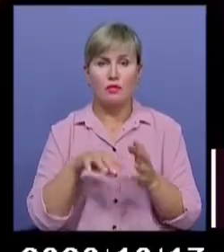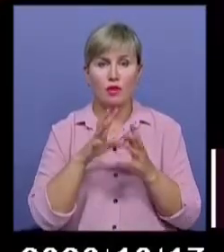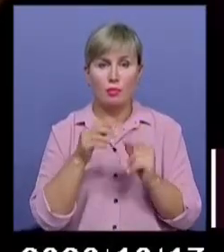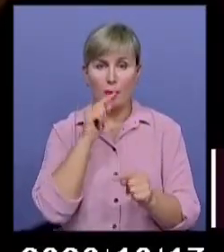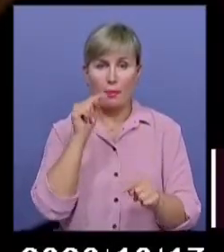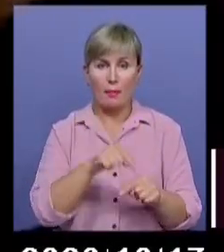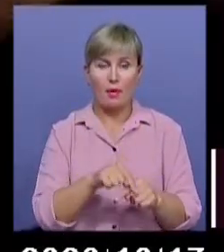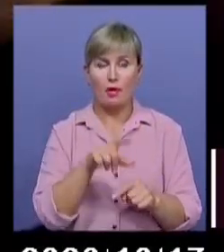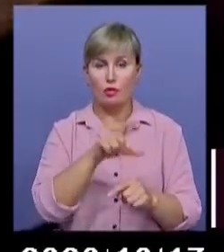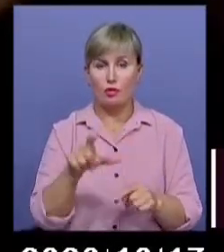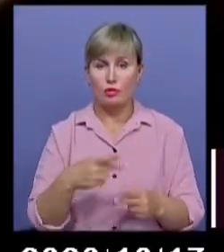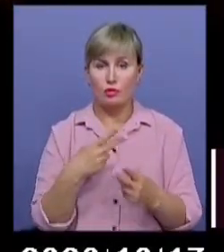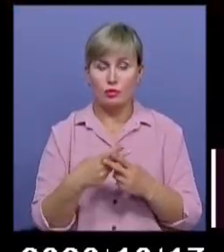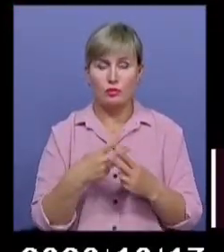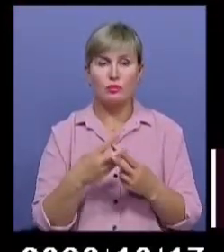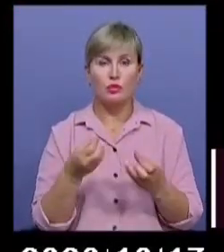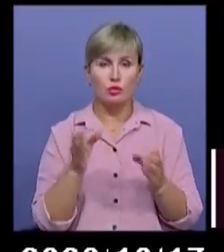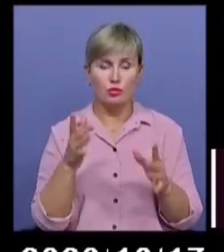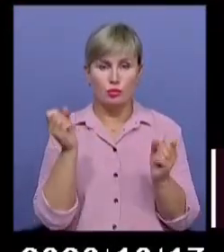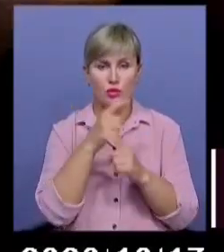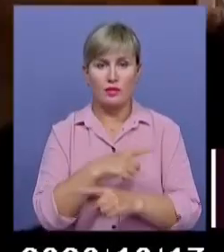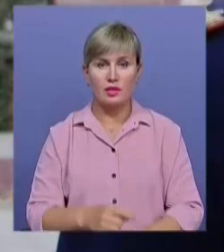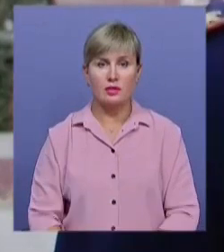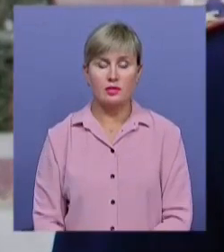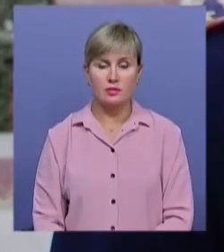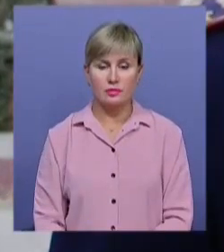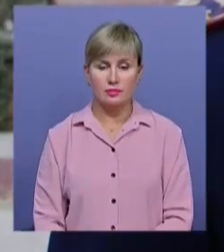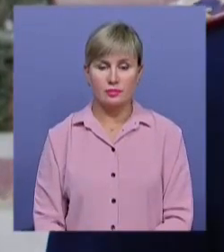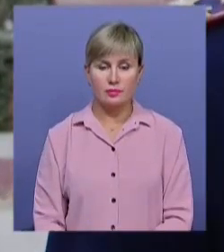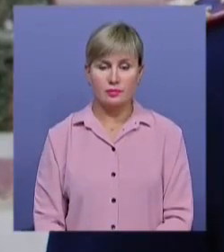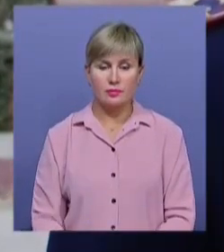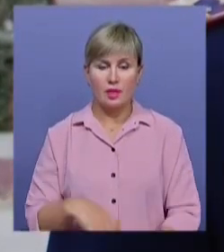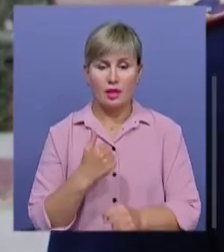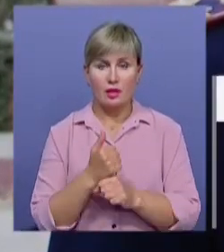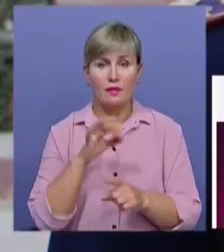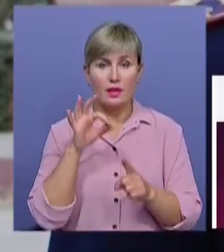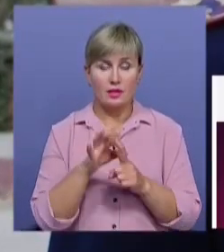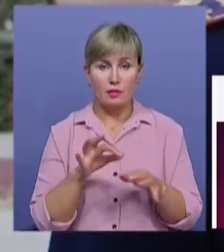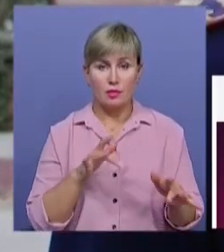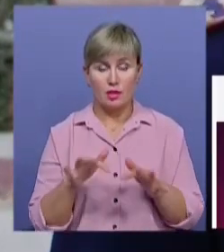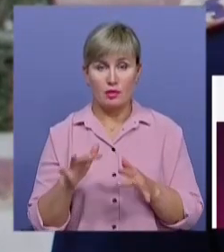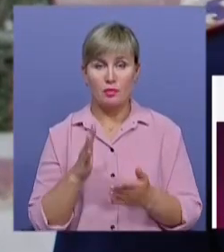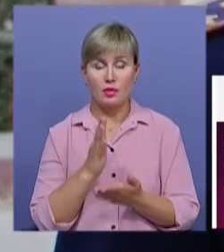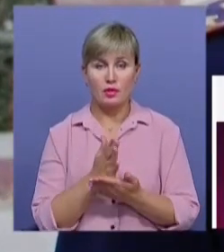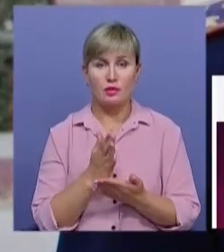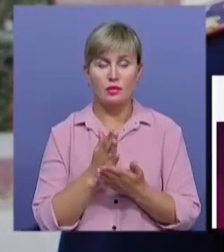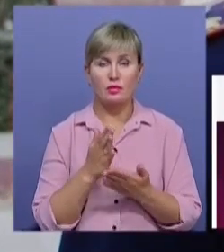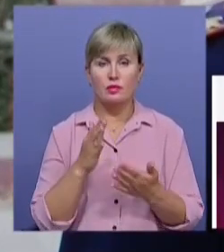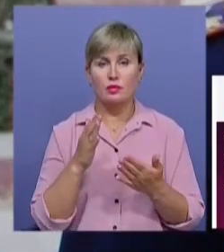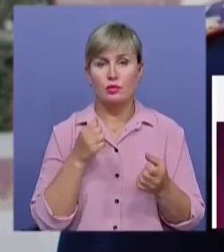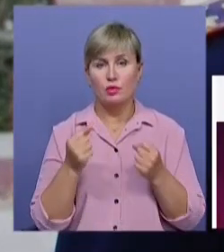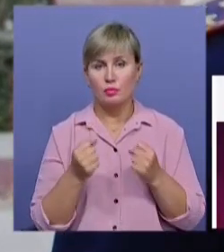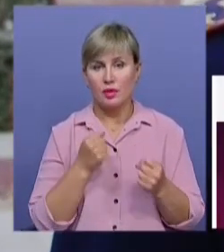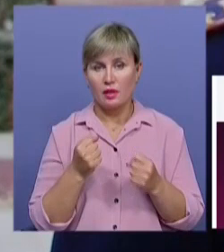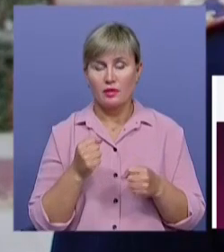попали в руки осужденных, еще предстоит установить. Главной целью проведения таких мероприятий является укрепление правопорядка в